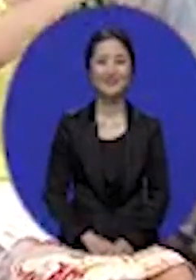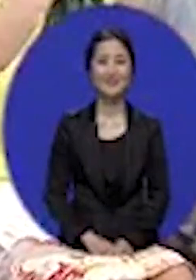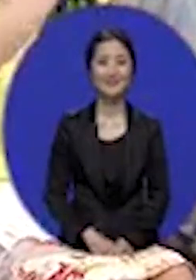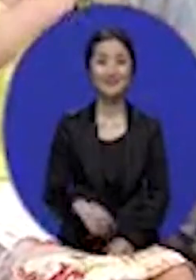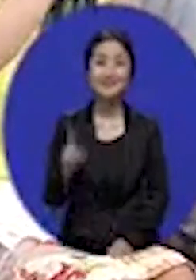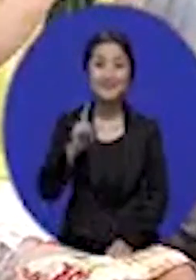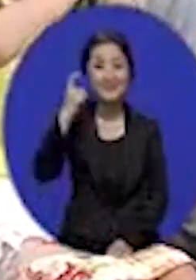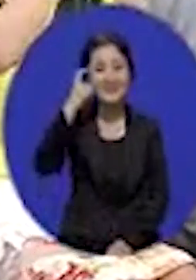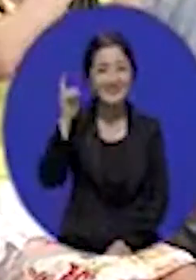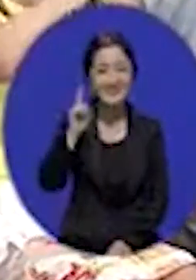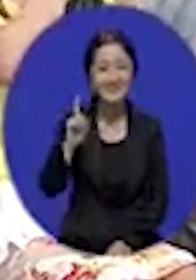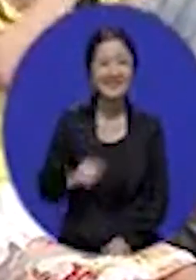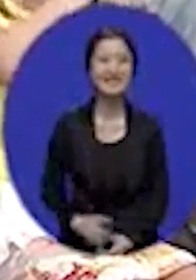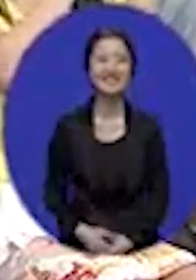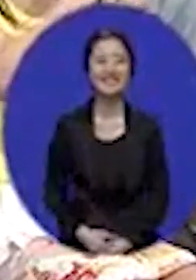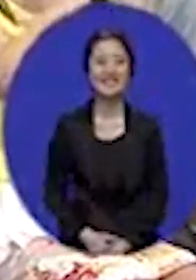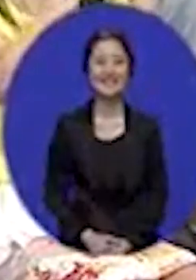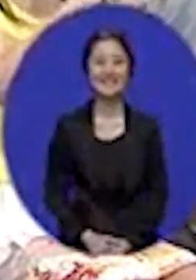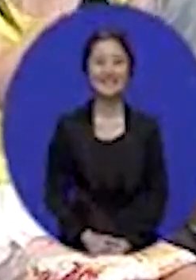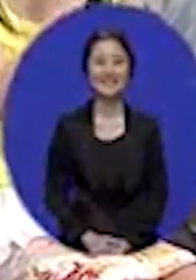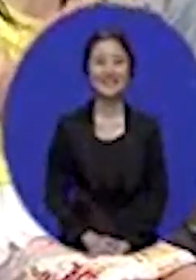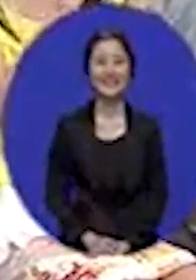어때요?